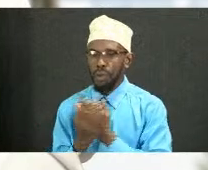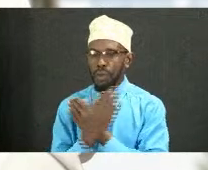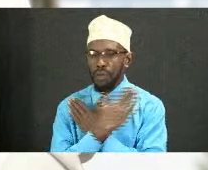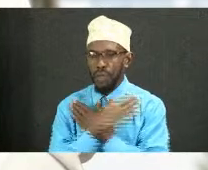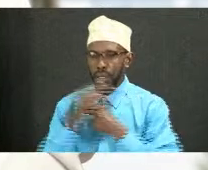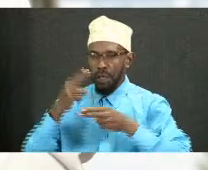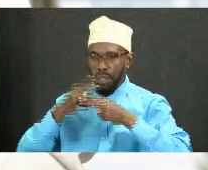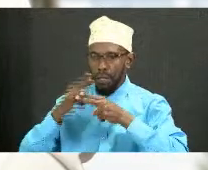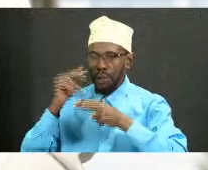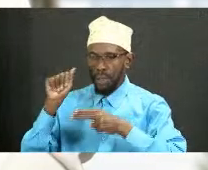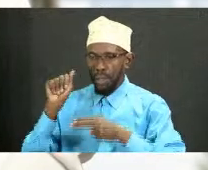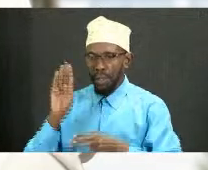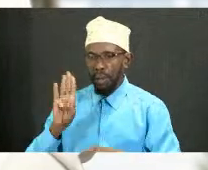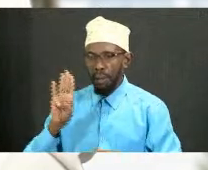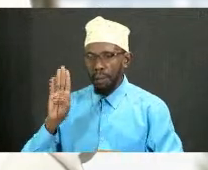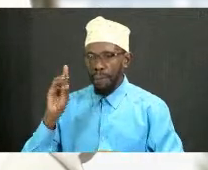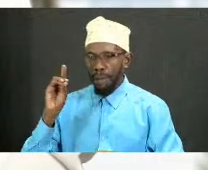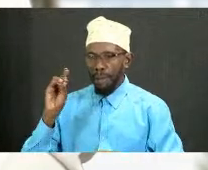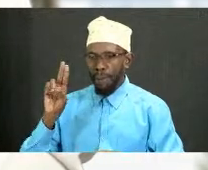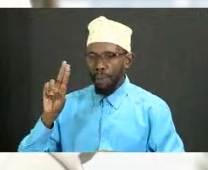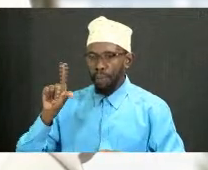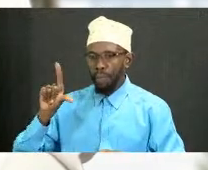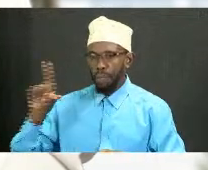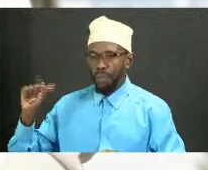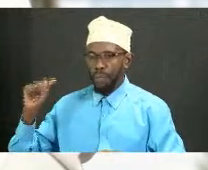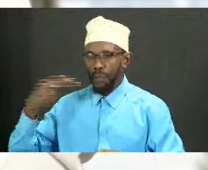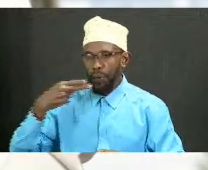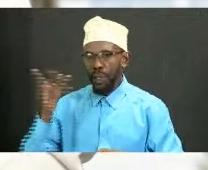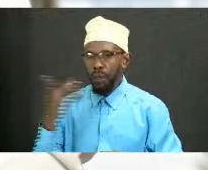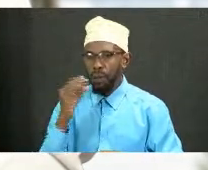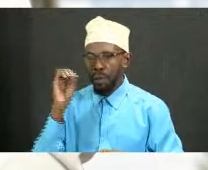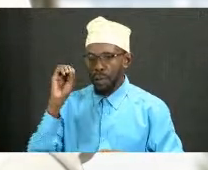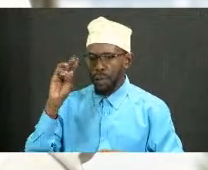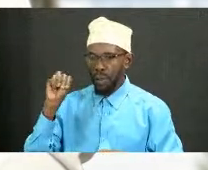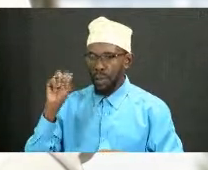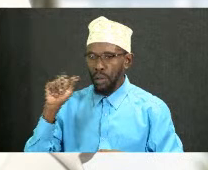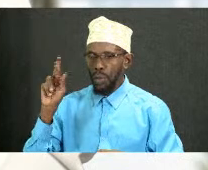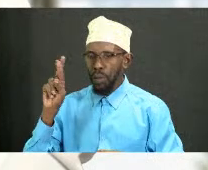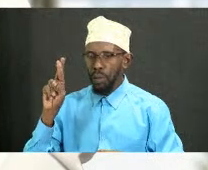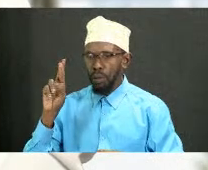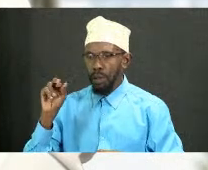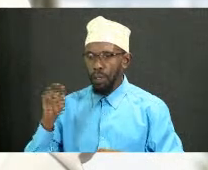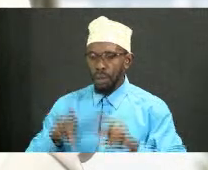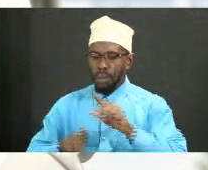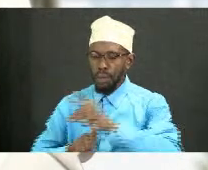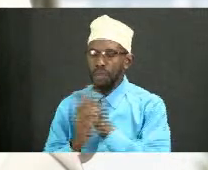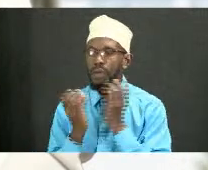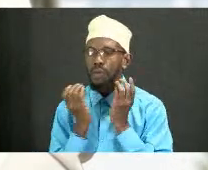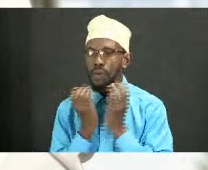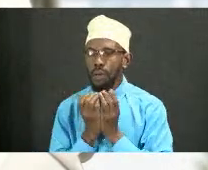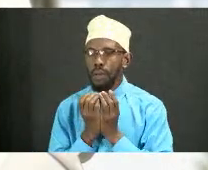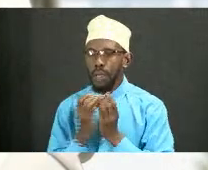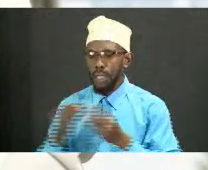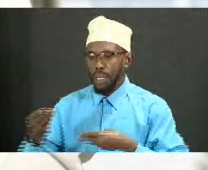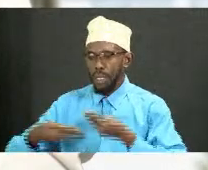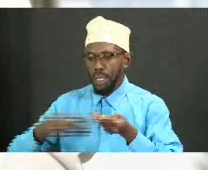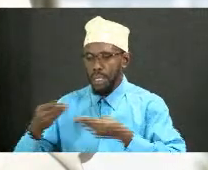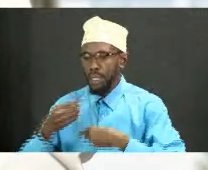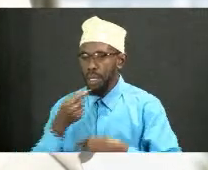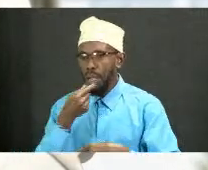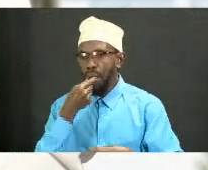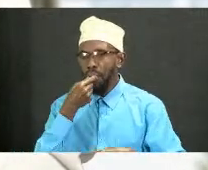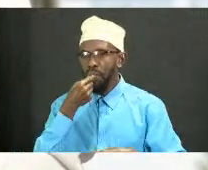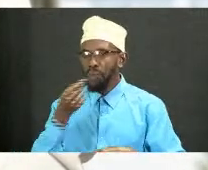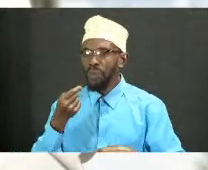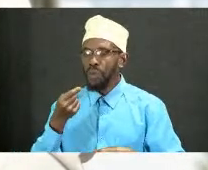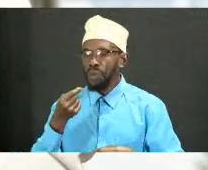Umar radhiyallahu anhuma, anatueleza kwamba Mtume sallallahu alayhi wasallam alipokuwa akiuza mitende